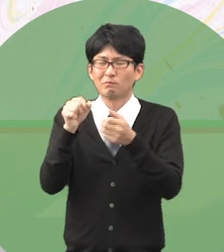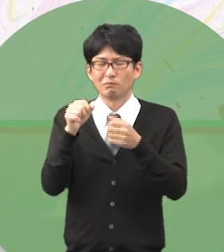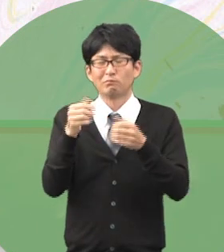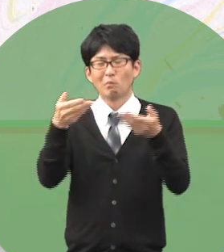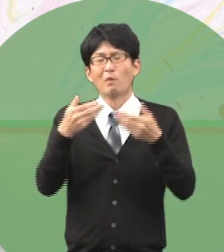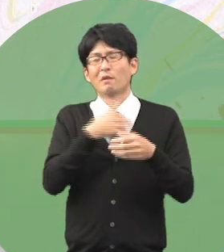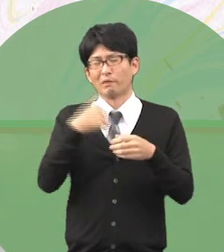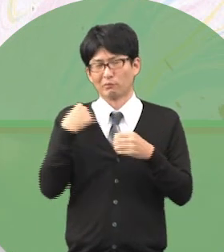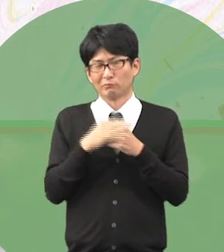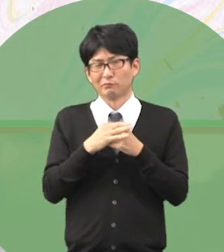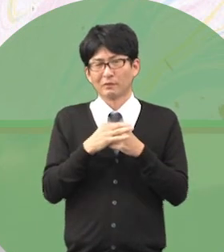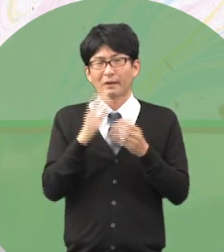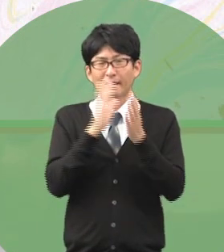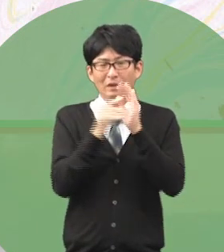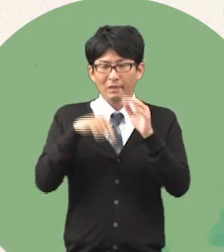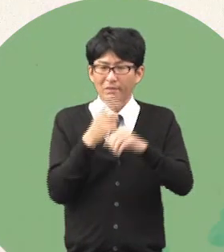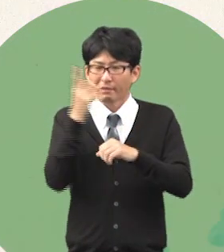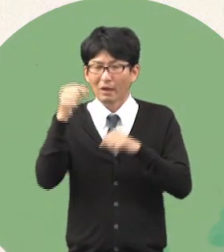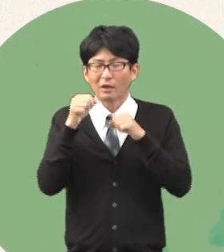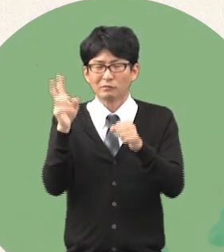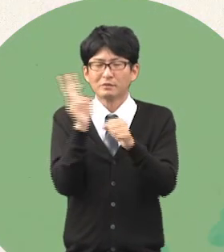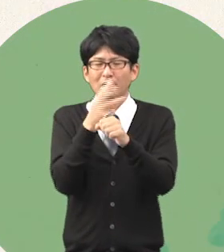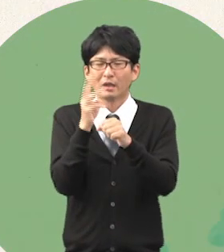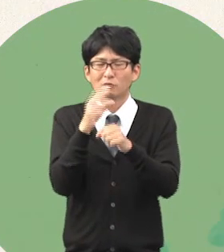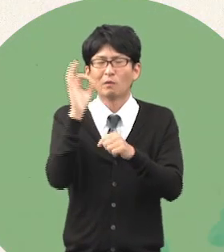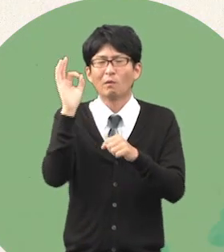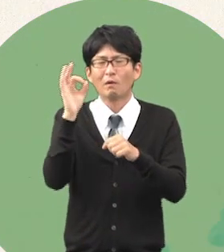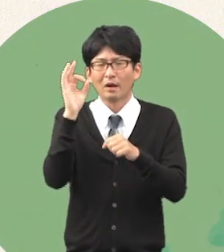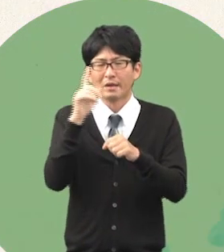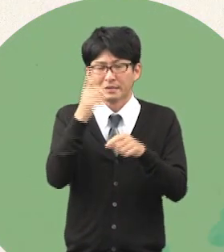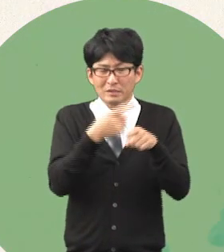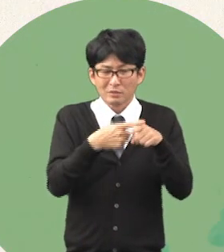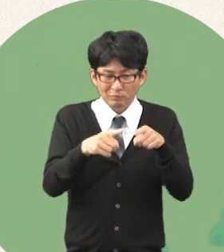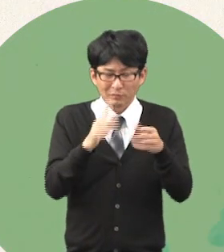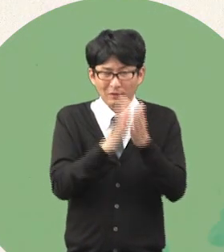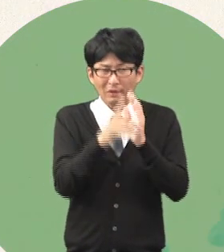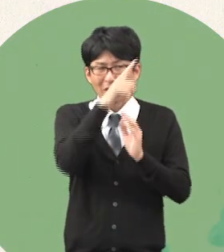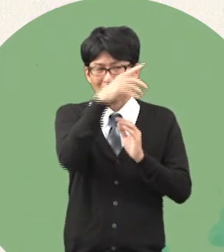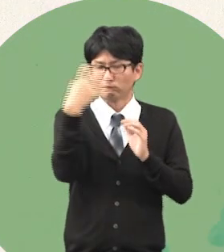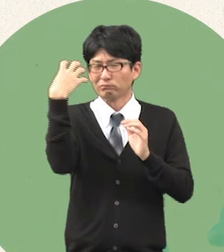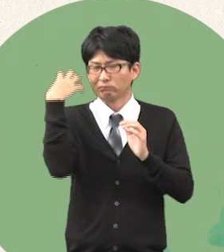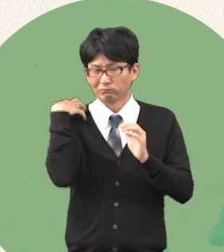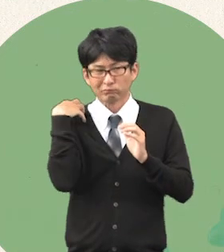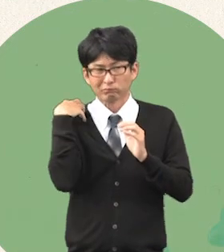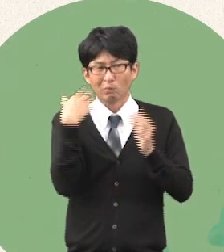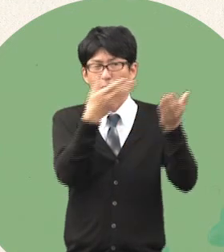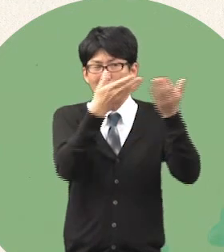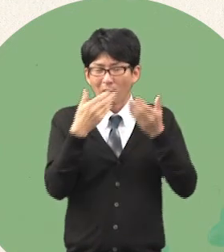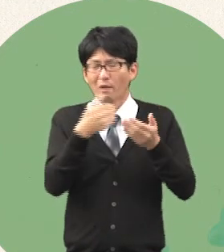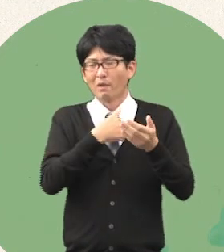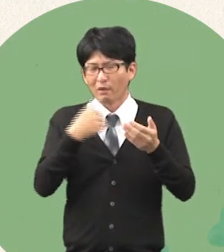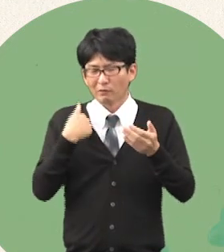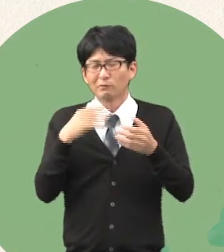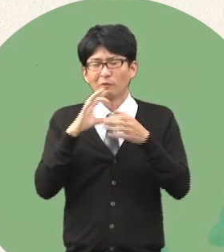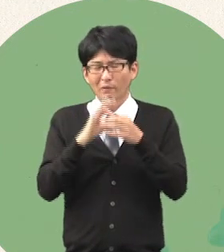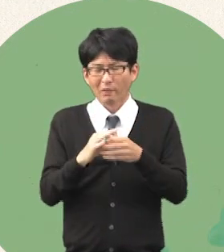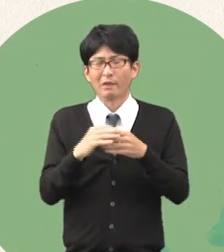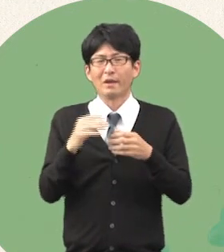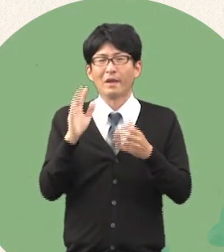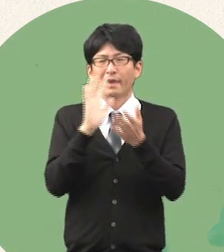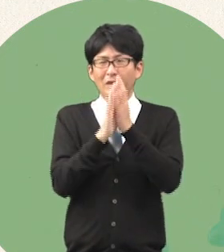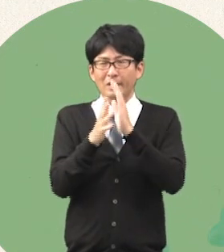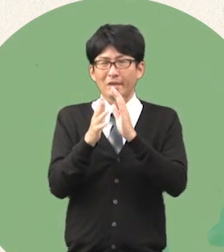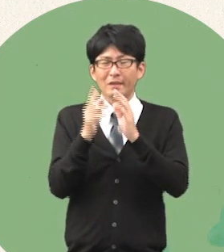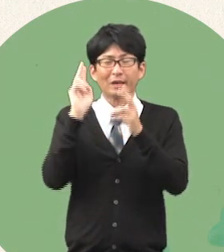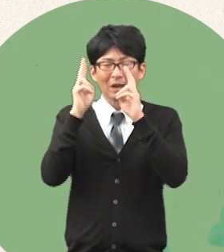他にも県内外で行う研修費用の一部を県が負担する補助もあるので、企業にとっては多くのメリ